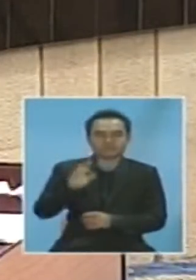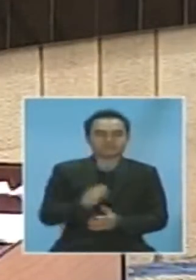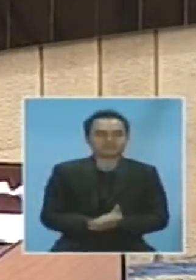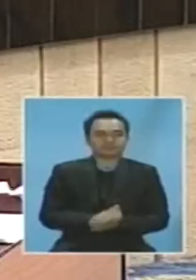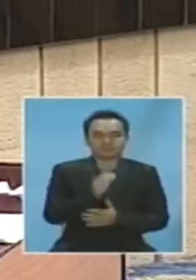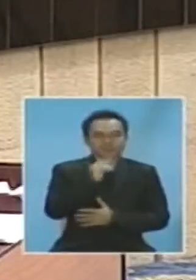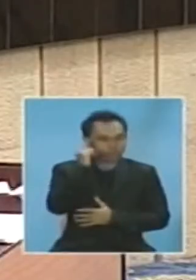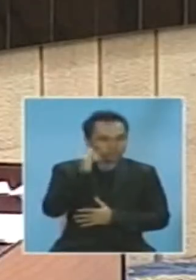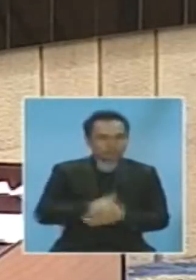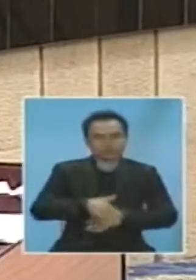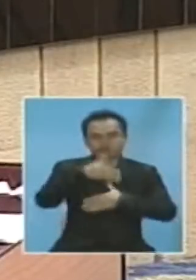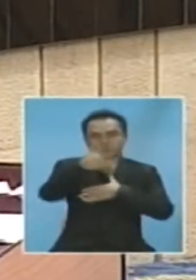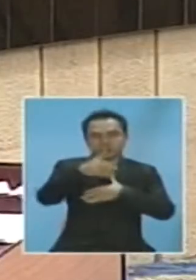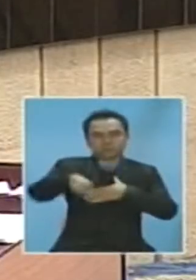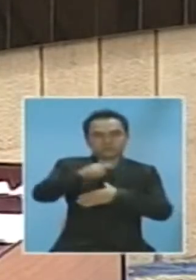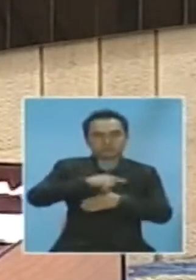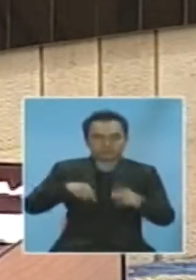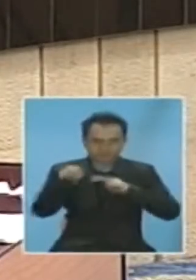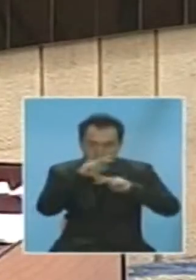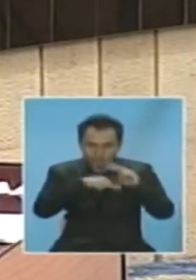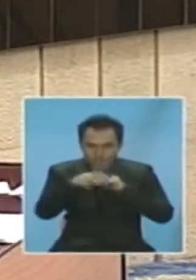จึงอยู่นอกสำนวนค่ะ